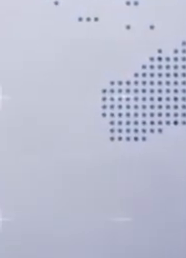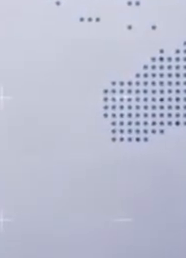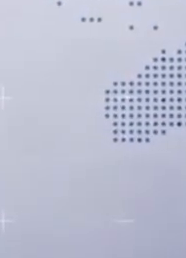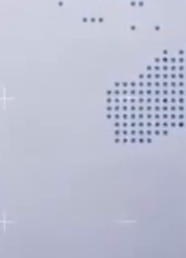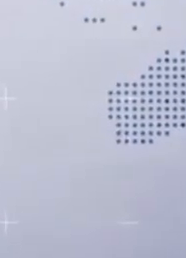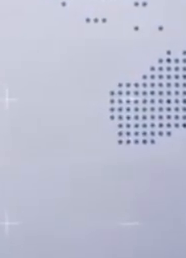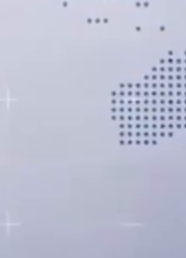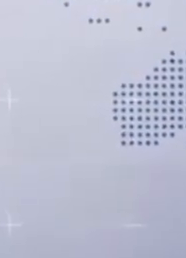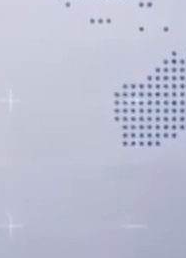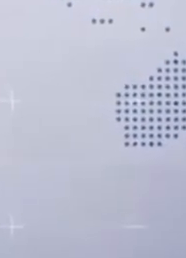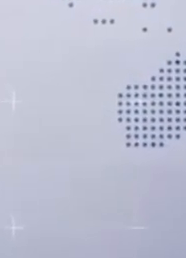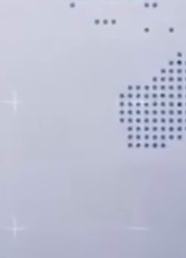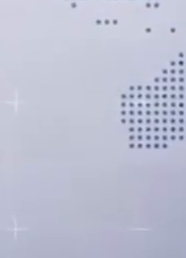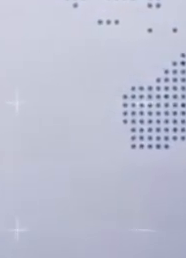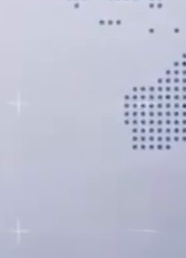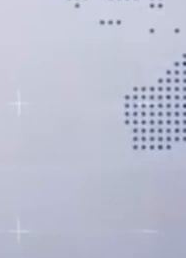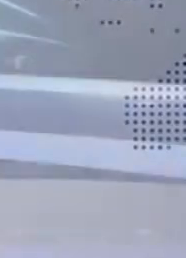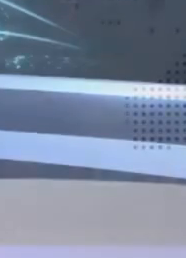으